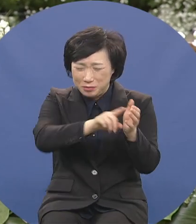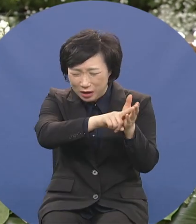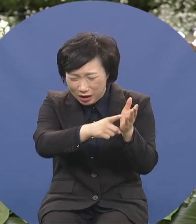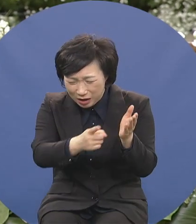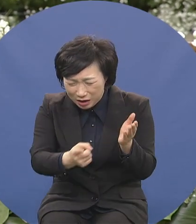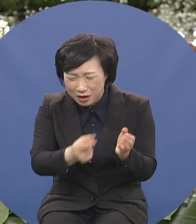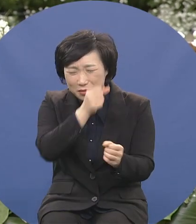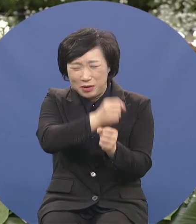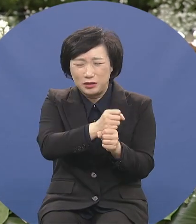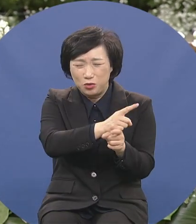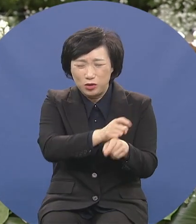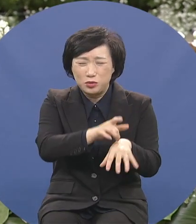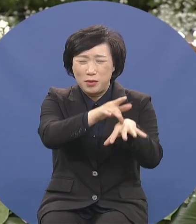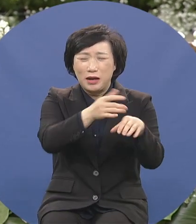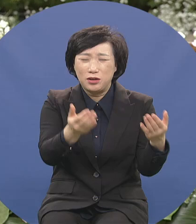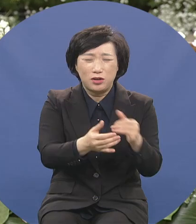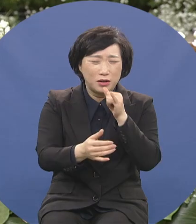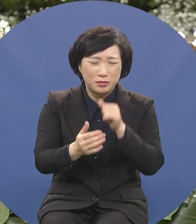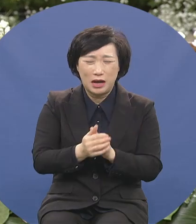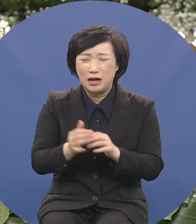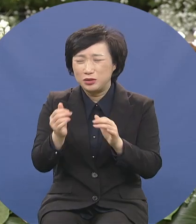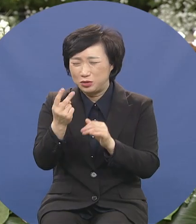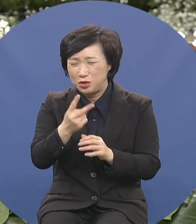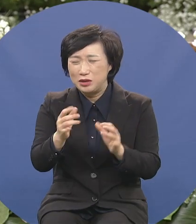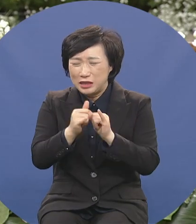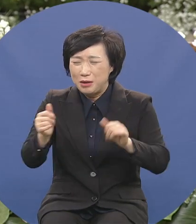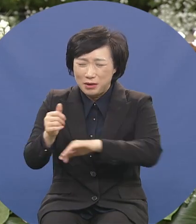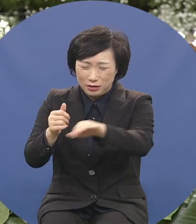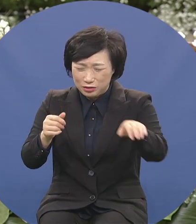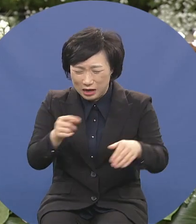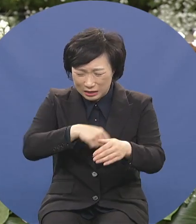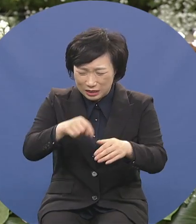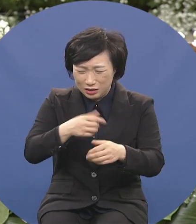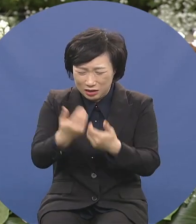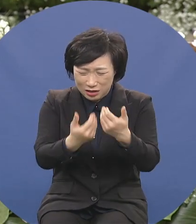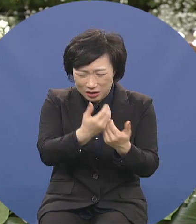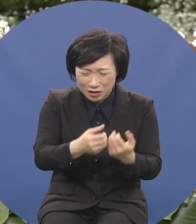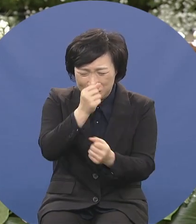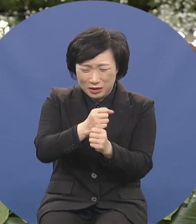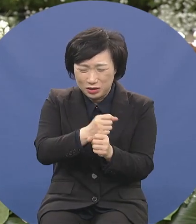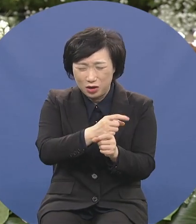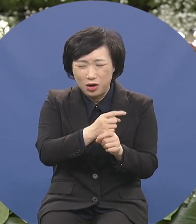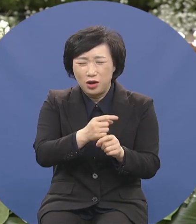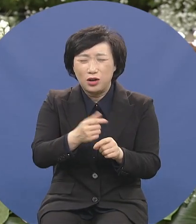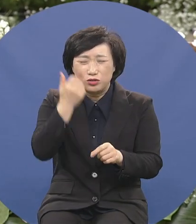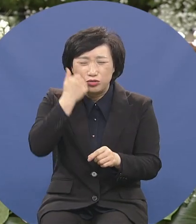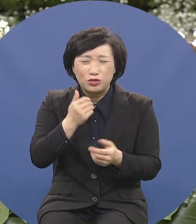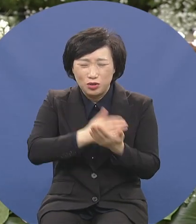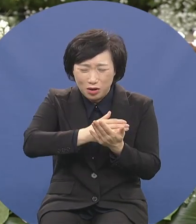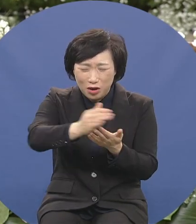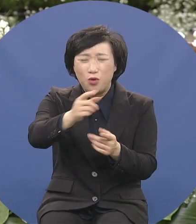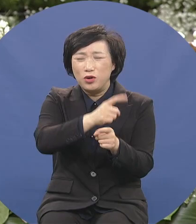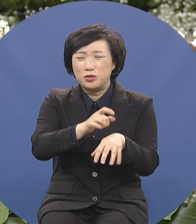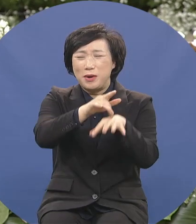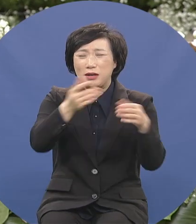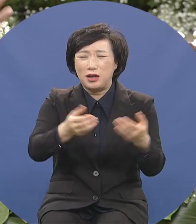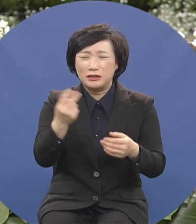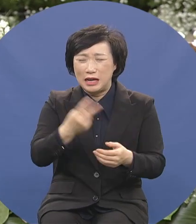역사, 그리고 사람들 속에서 그들을 내쫓은 마귀사단 귀신 역사가 다시 역사하지